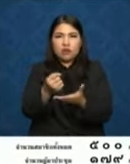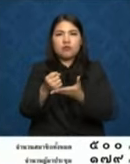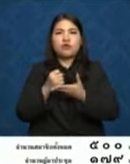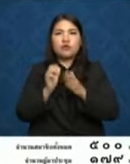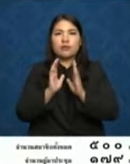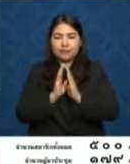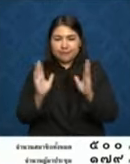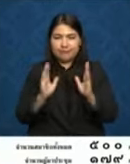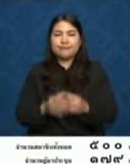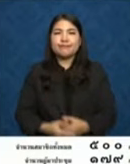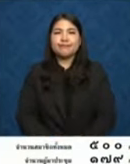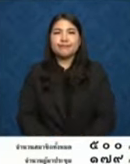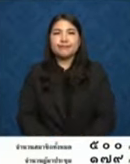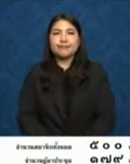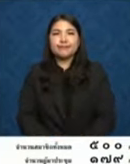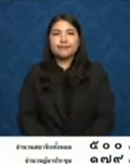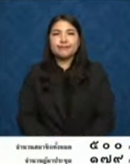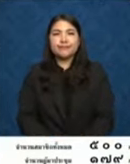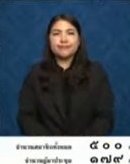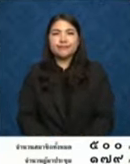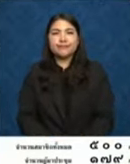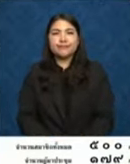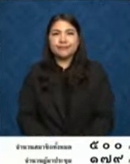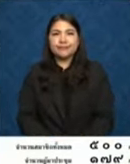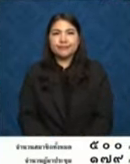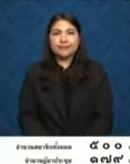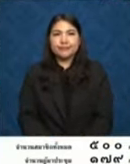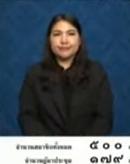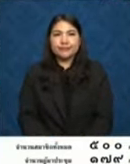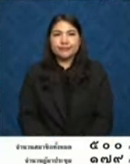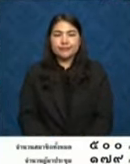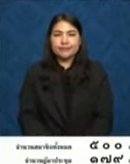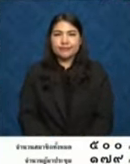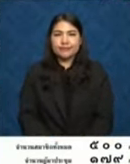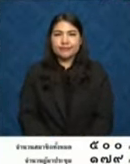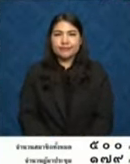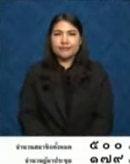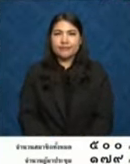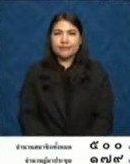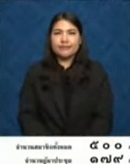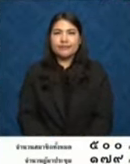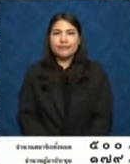คุณครับ ขอบคุณครับเชิญท่านสลินสงวนสินครับ